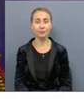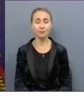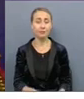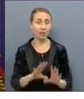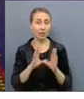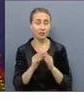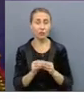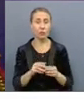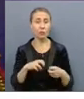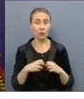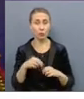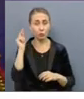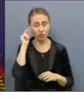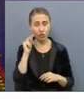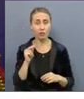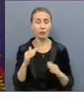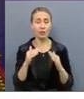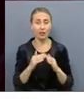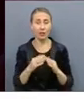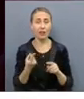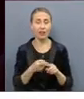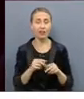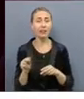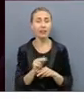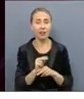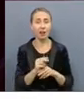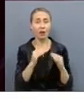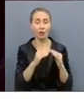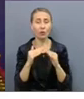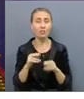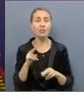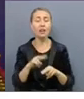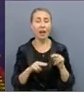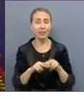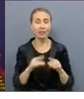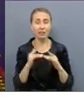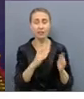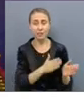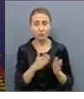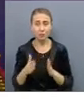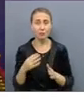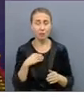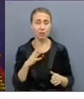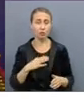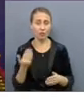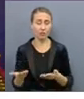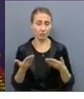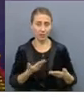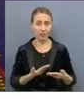Основной проблемой учебного заведения является реконструкция корпуса и строительство общежития. Мы ждем вашего предложения, подготовка сметы